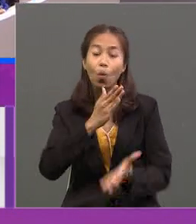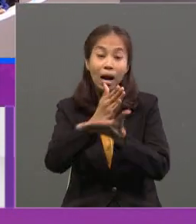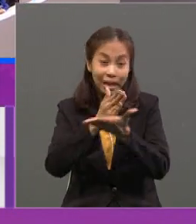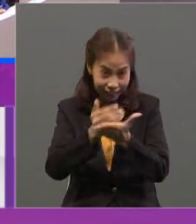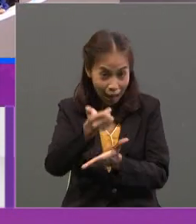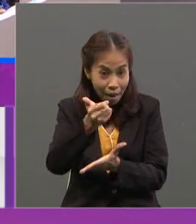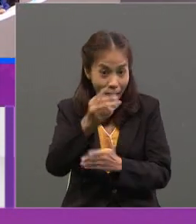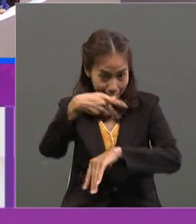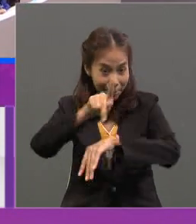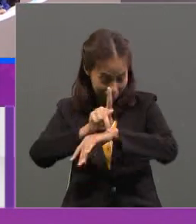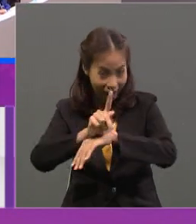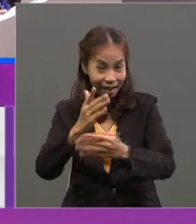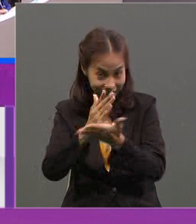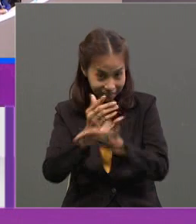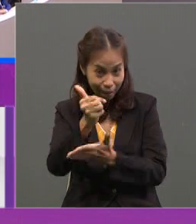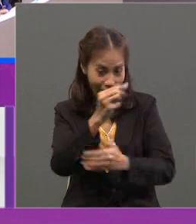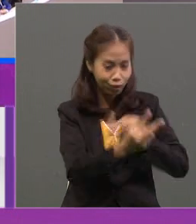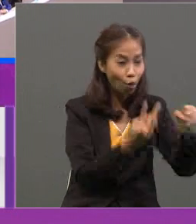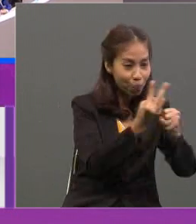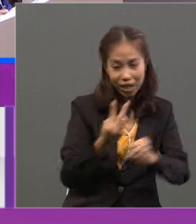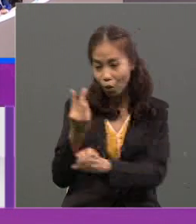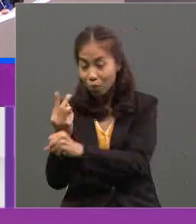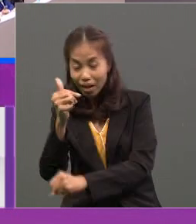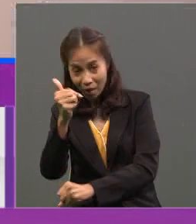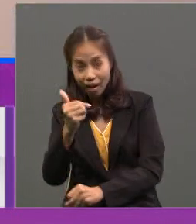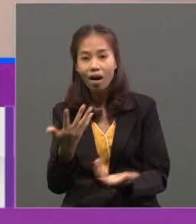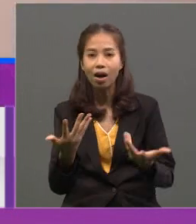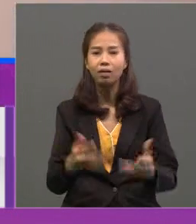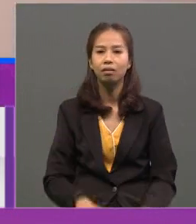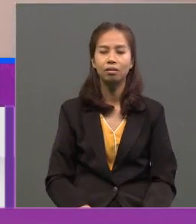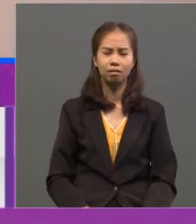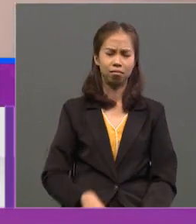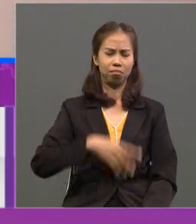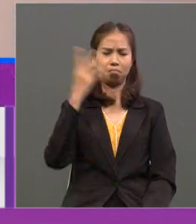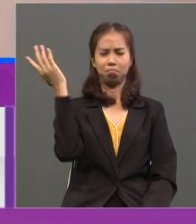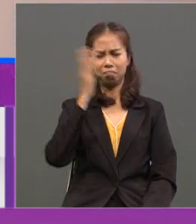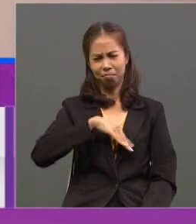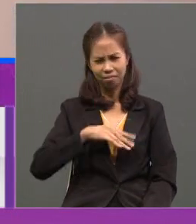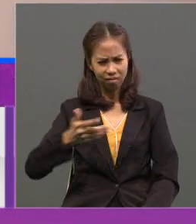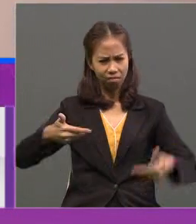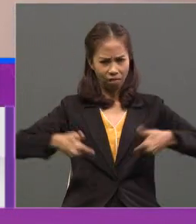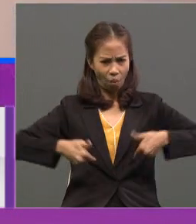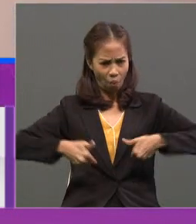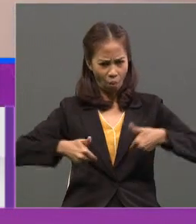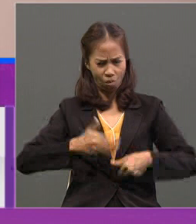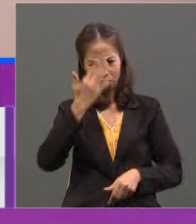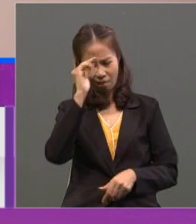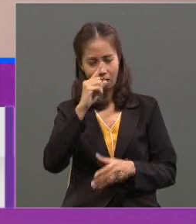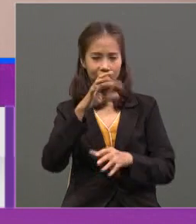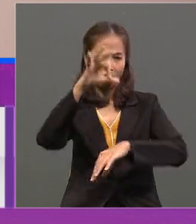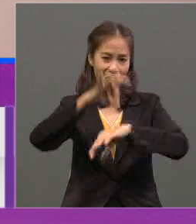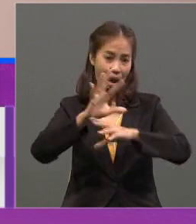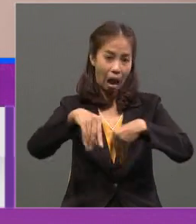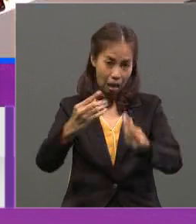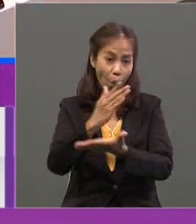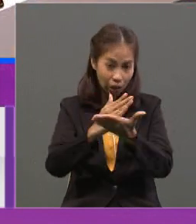บแลกอย่านะครับที่ทสิขข heinบ